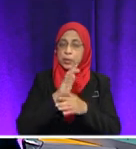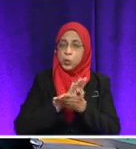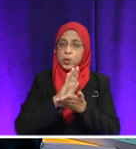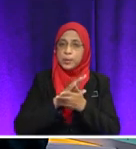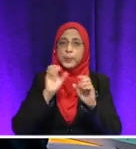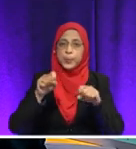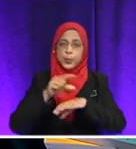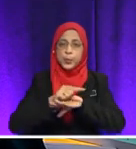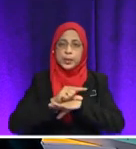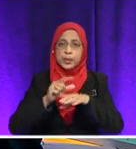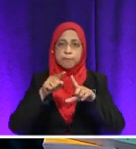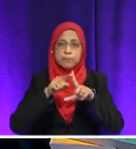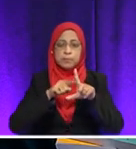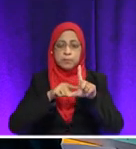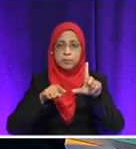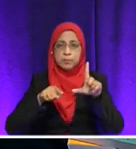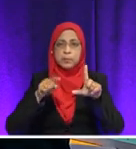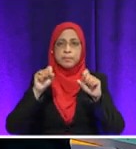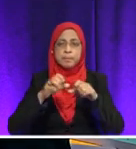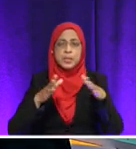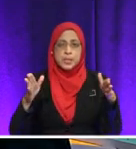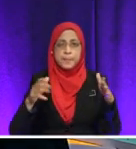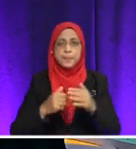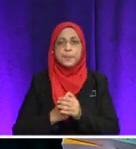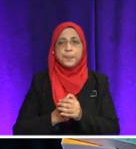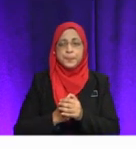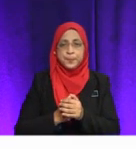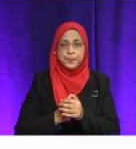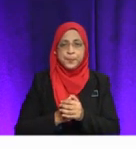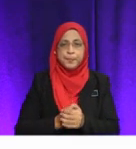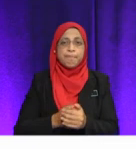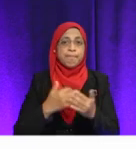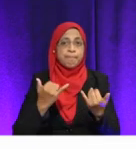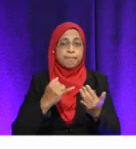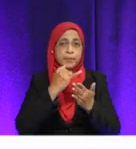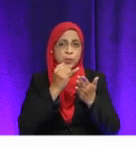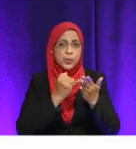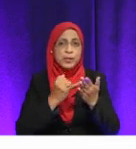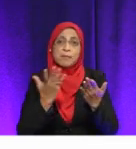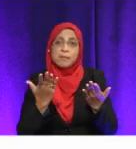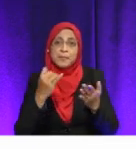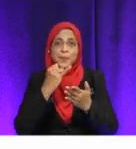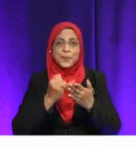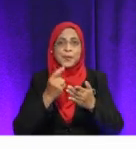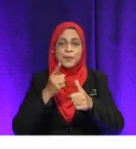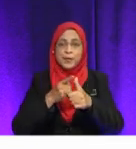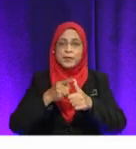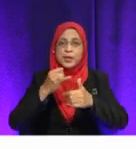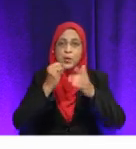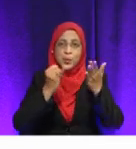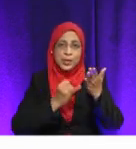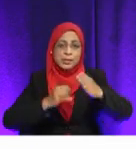jadi setelah selesai bila anggota dan dapatkan ukuran jadi kita teruskan dengan melukis pandangan atas dulu oke